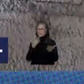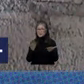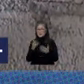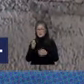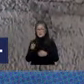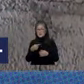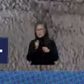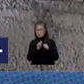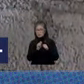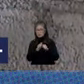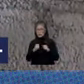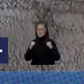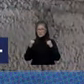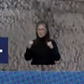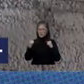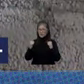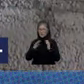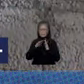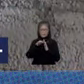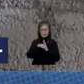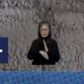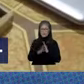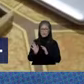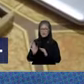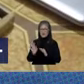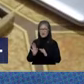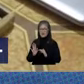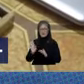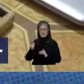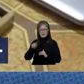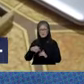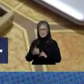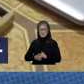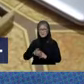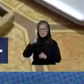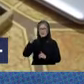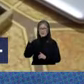menyurutkan semangat belajar hingga bisa mengukir prestasi di tingkat internasional.